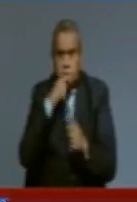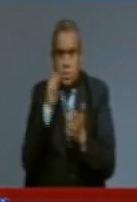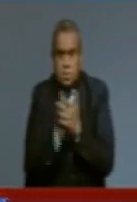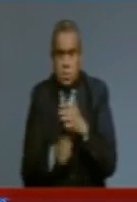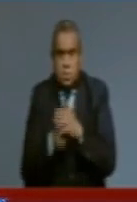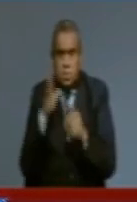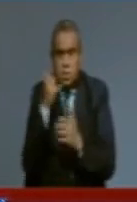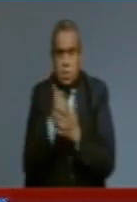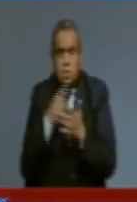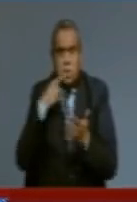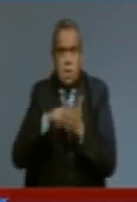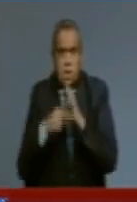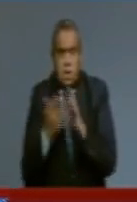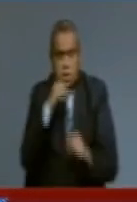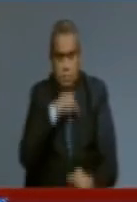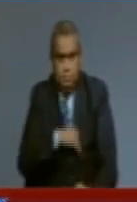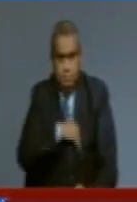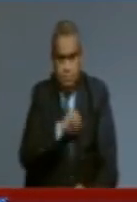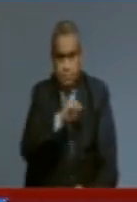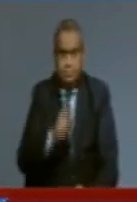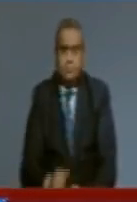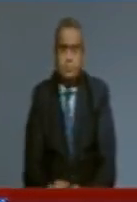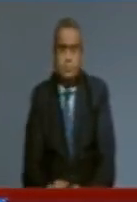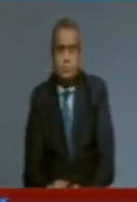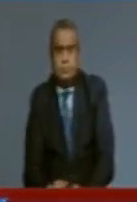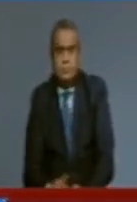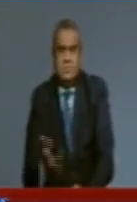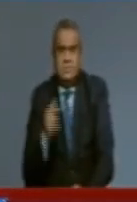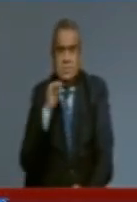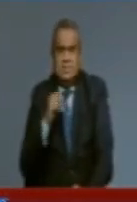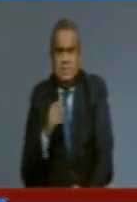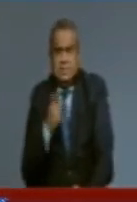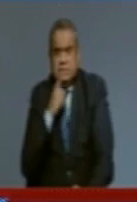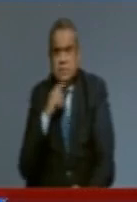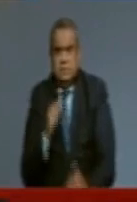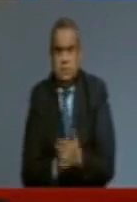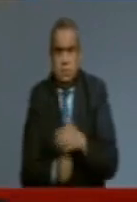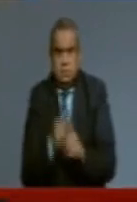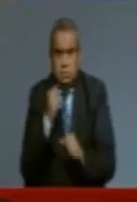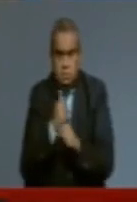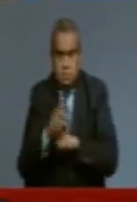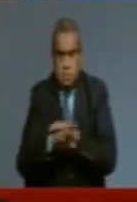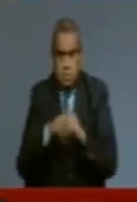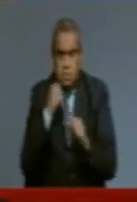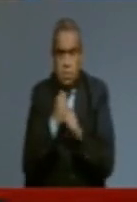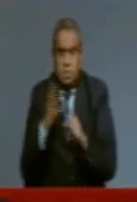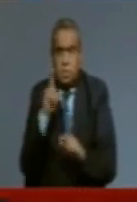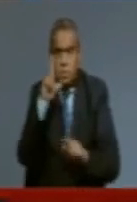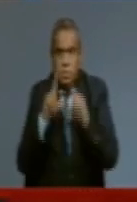المآسي التي تغرسها منظومة القيم المزعومة